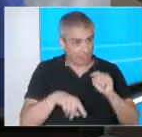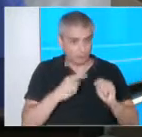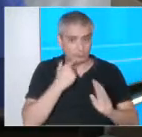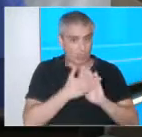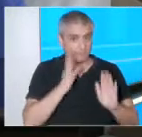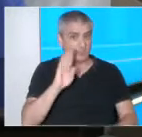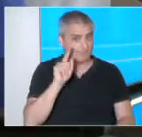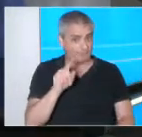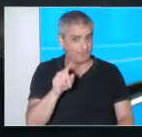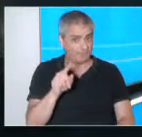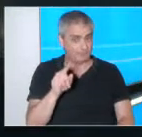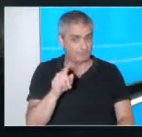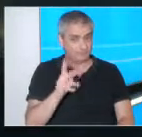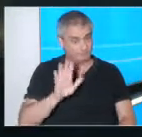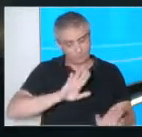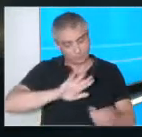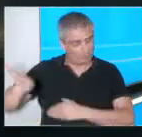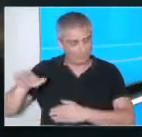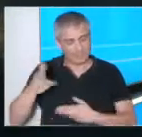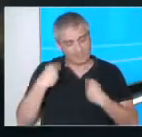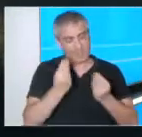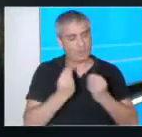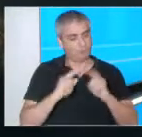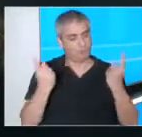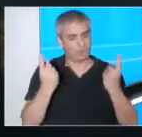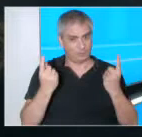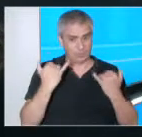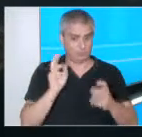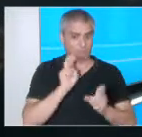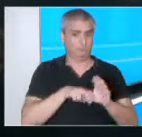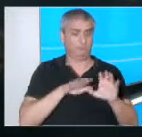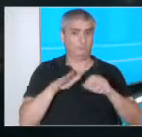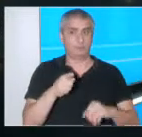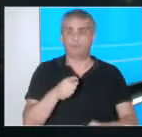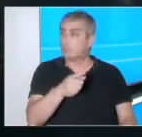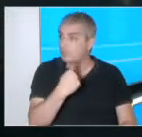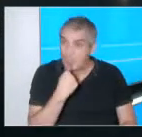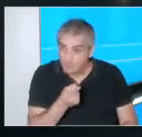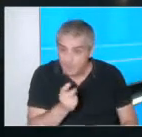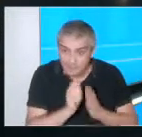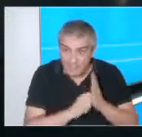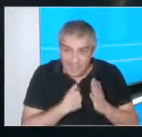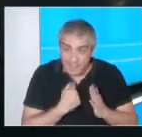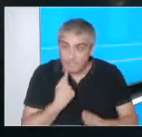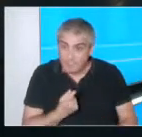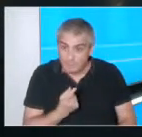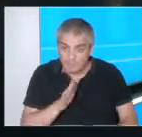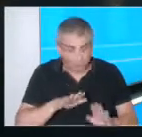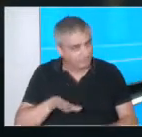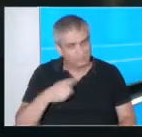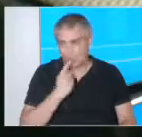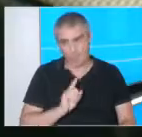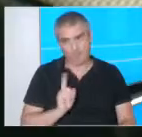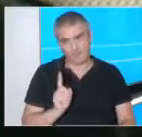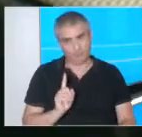אמרתם לנתניהו, שב בצד, תן למישהו אחר, והייתם היום בממשלה. אתה אומר שהמכתב שלנו אמר כך, שב בצד, לא אמרנו